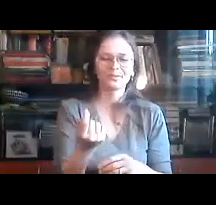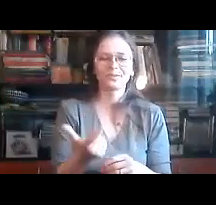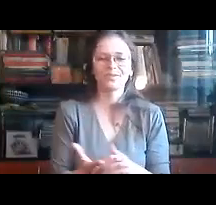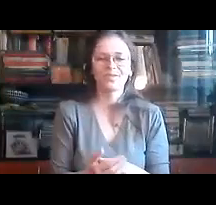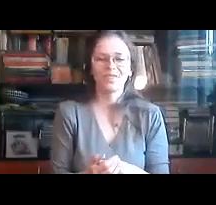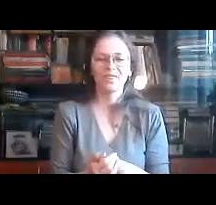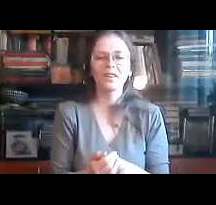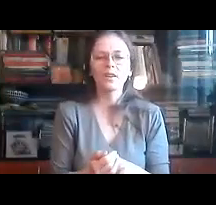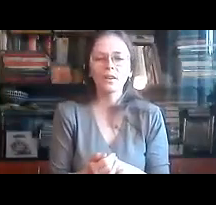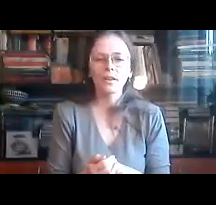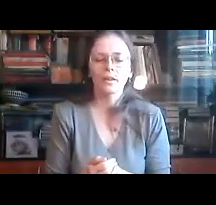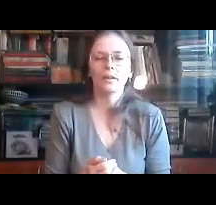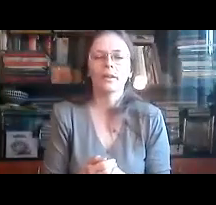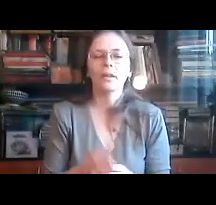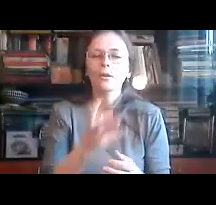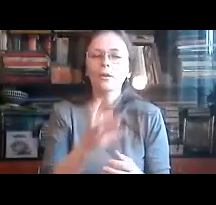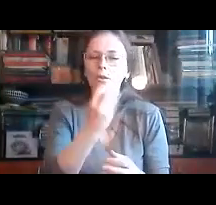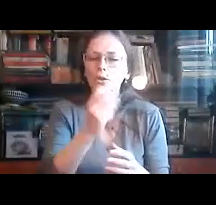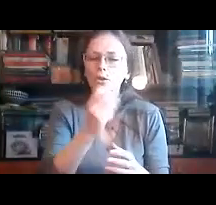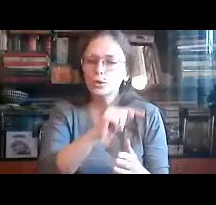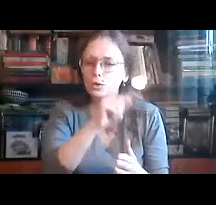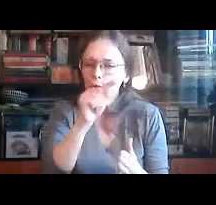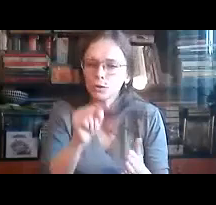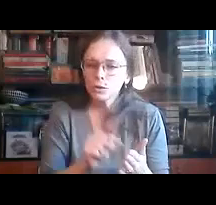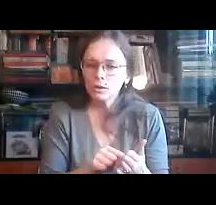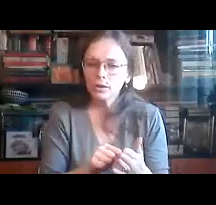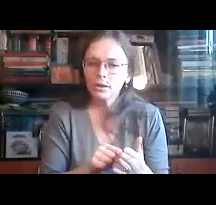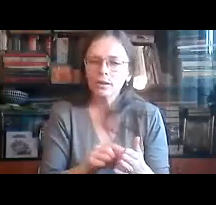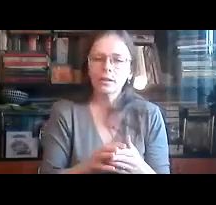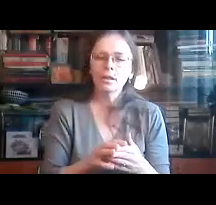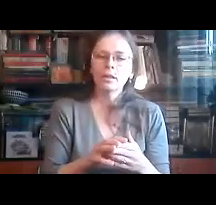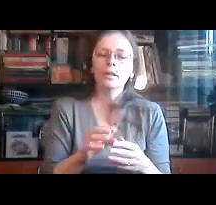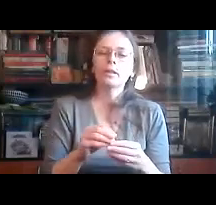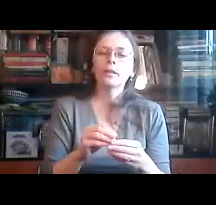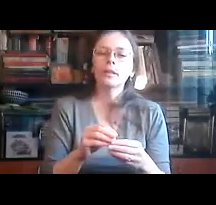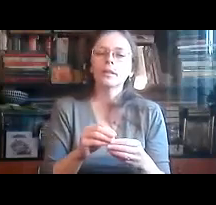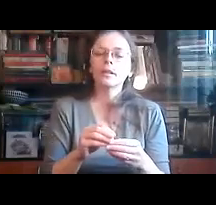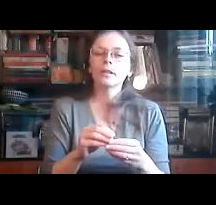вот с реакцией на пандемию в театре? Денис немного сказал о том, какие меры